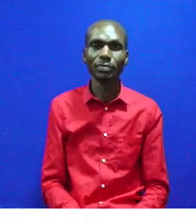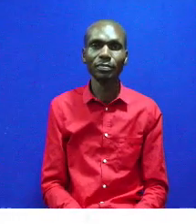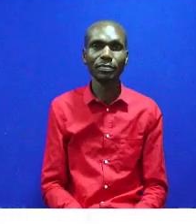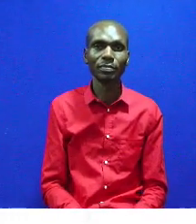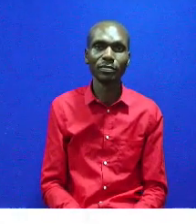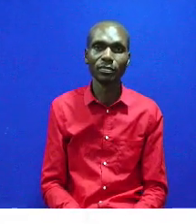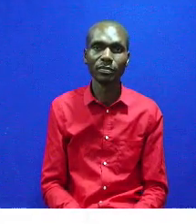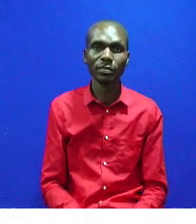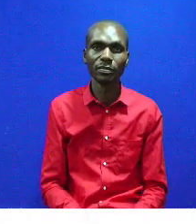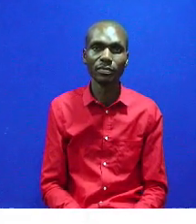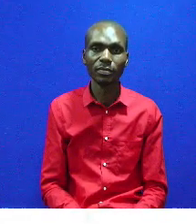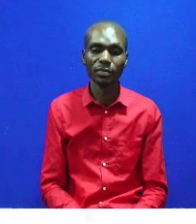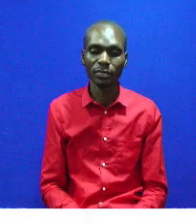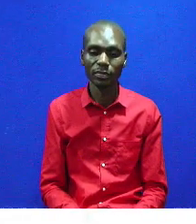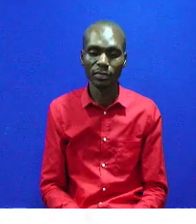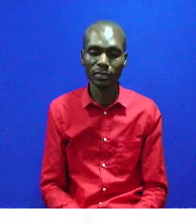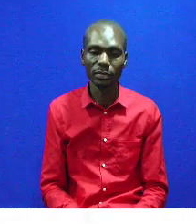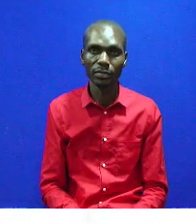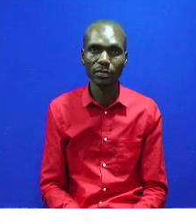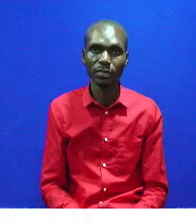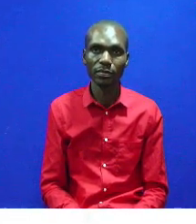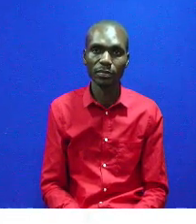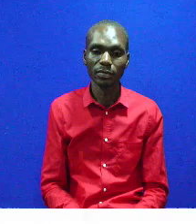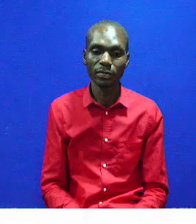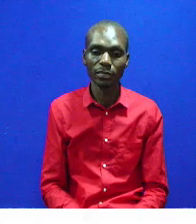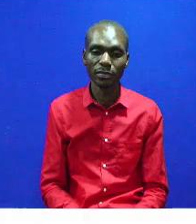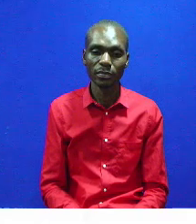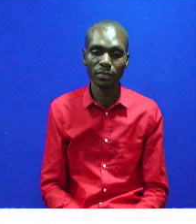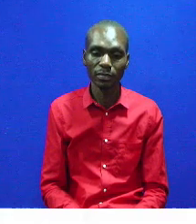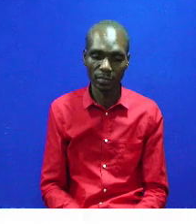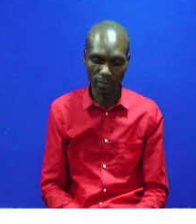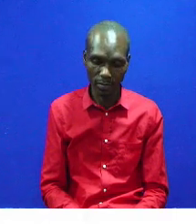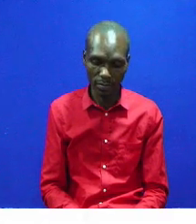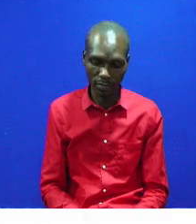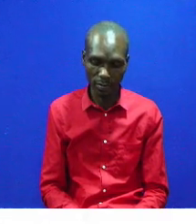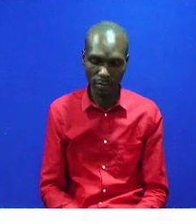kwa sekaunti ya Kisii ilitalia Ndipon Asanya.